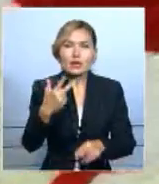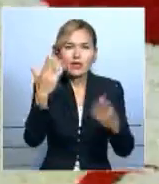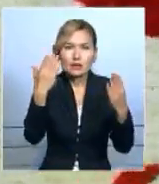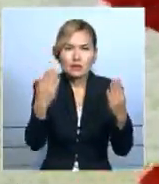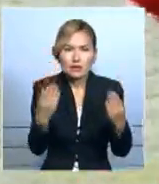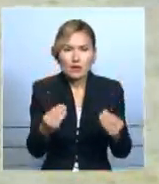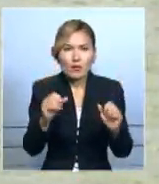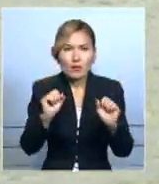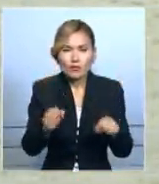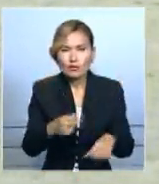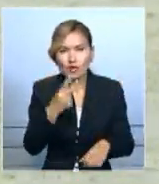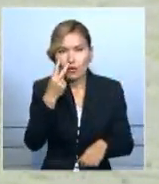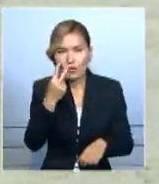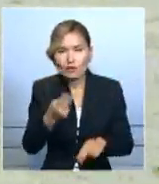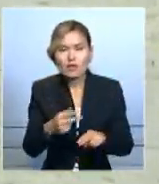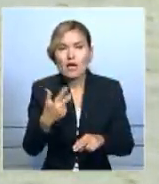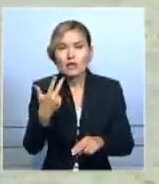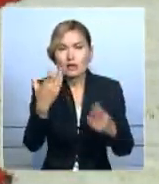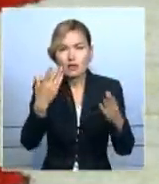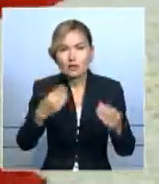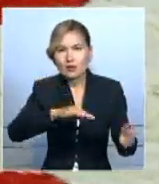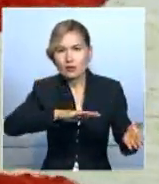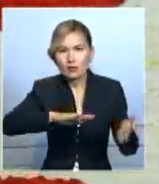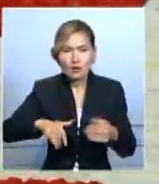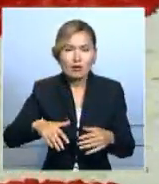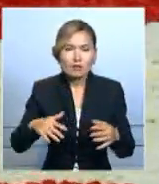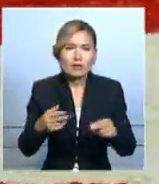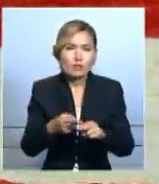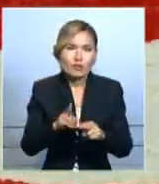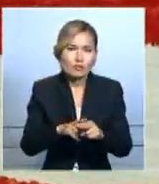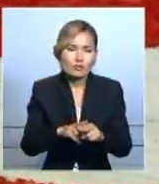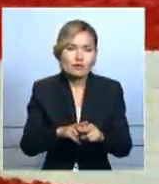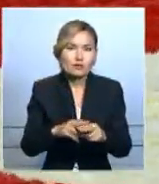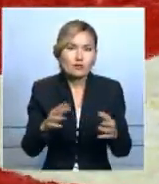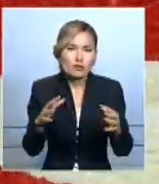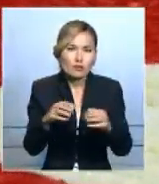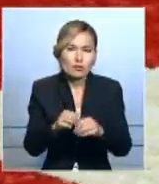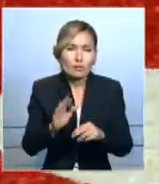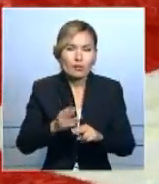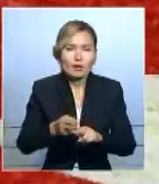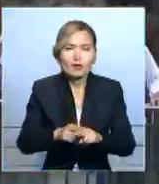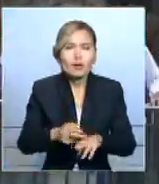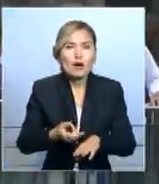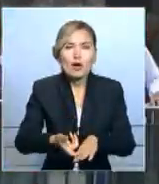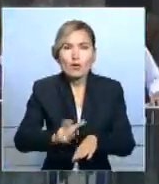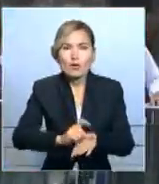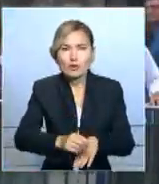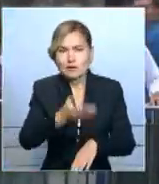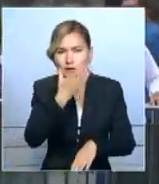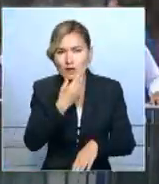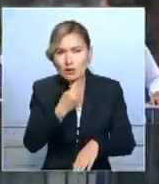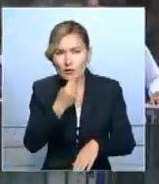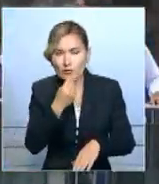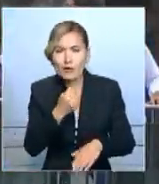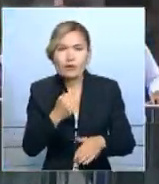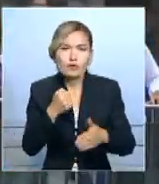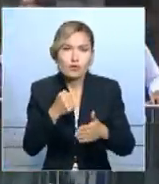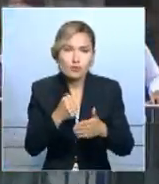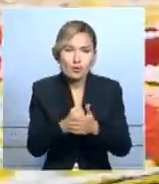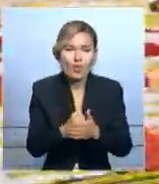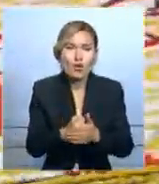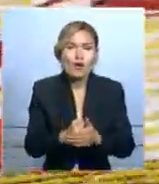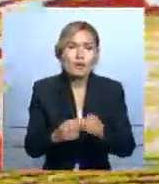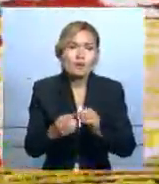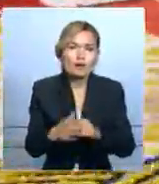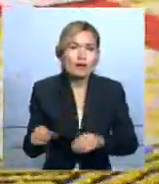бар. Ұйымдастырушылардың айтуынша, көлемі 1800 шаршы метрден тұратын кілем 15-ші тамызға дейін ғана